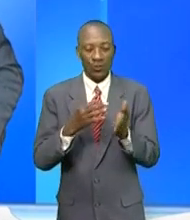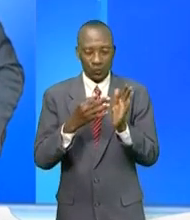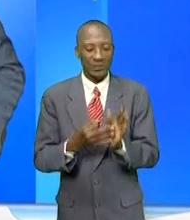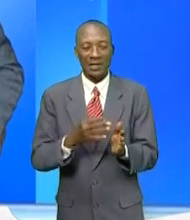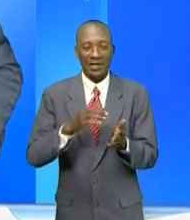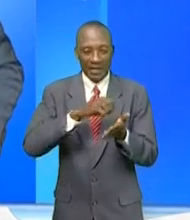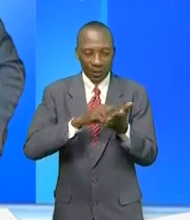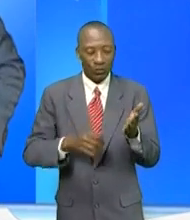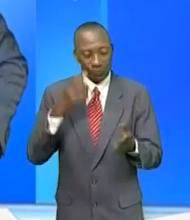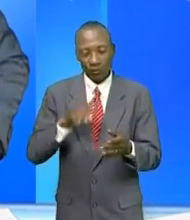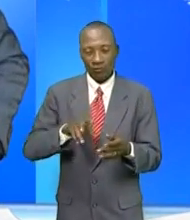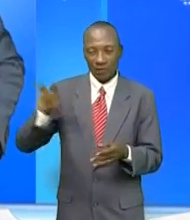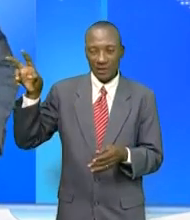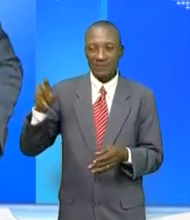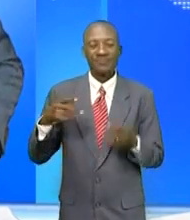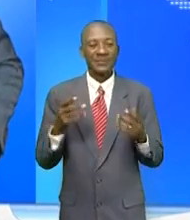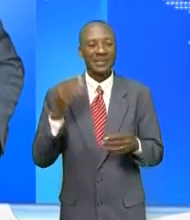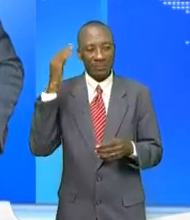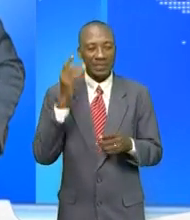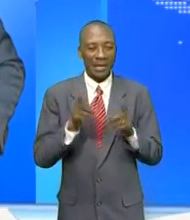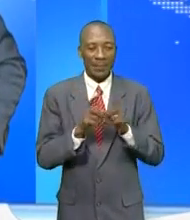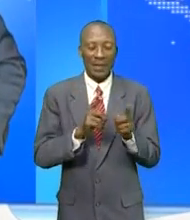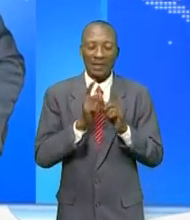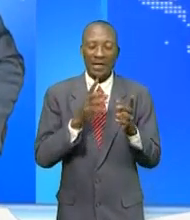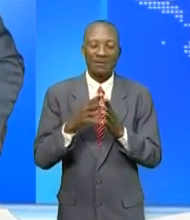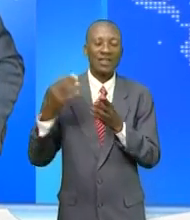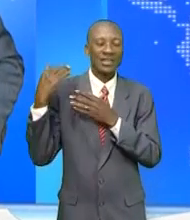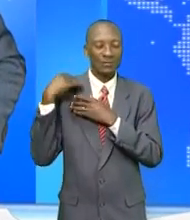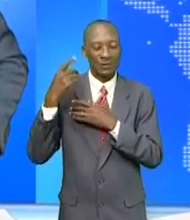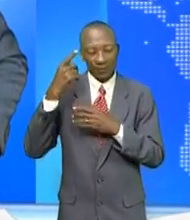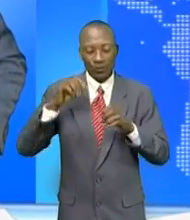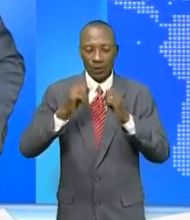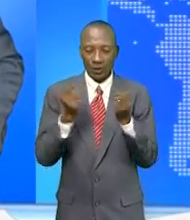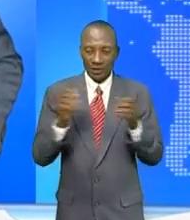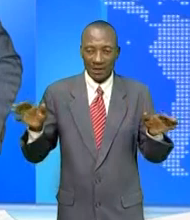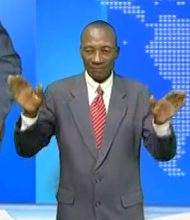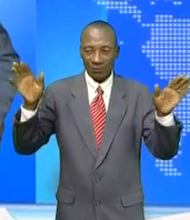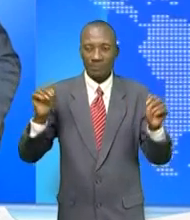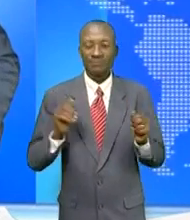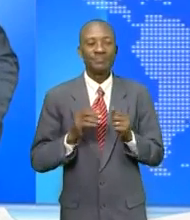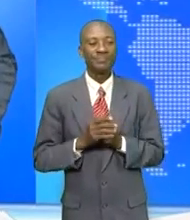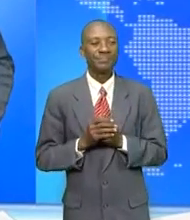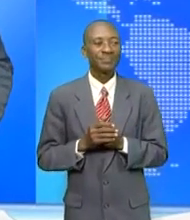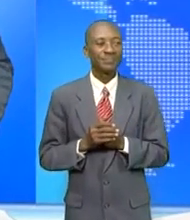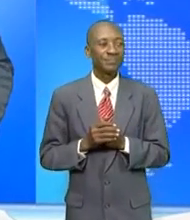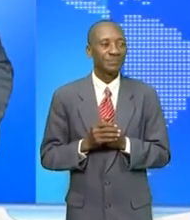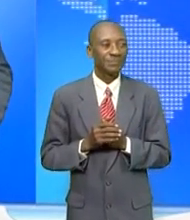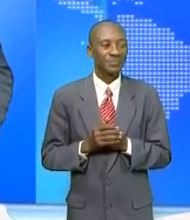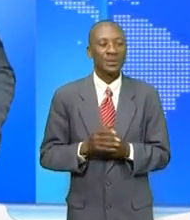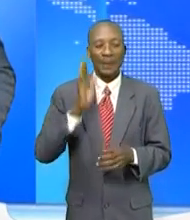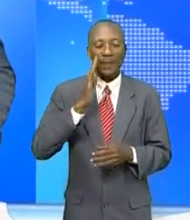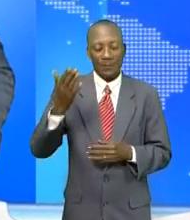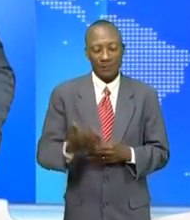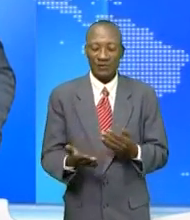l'économie nationale qui était avec les responsables de compagnies aériennes qui exploitent localement. Bienvenue à tous.